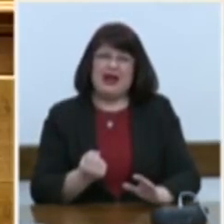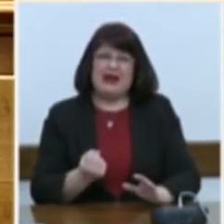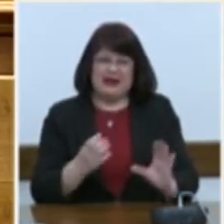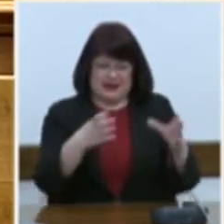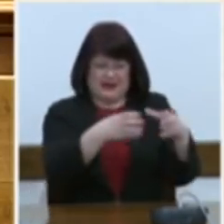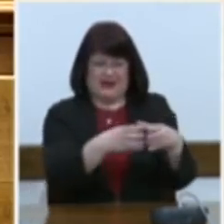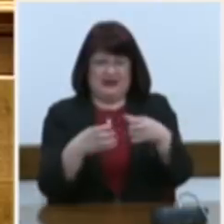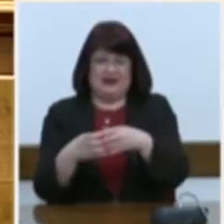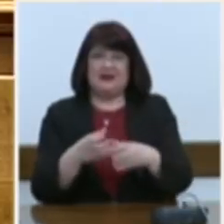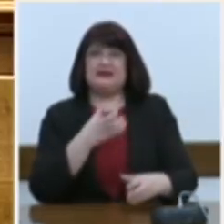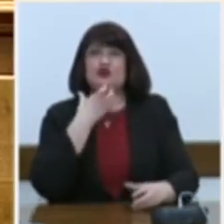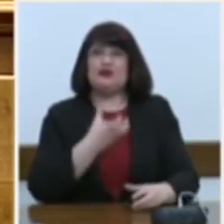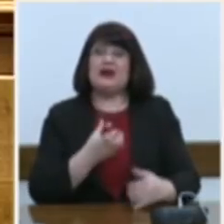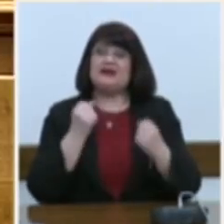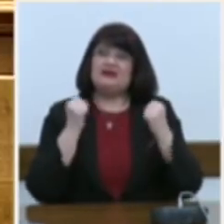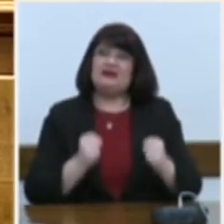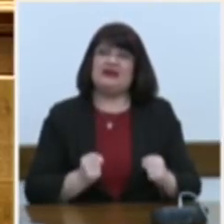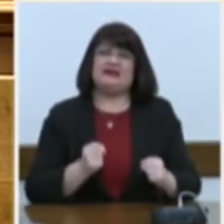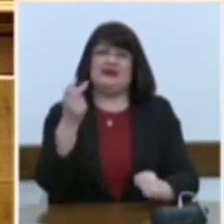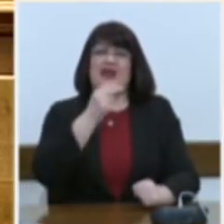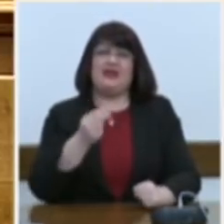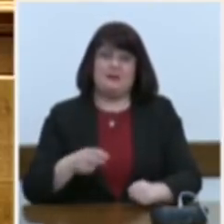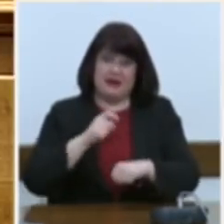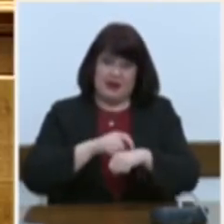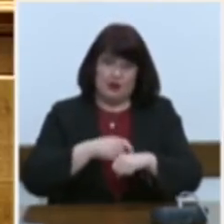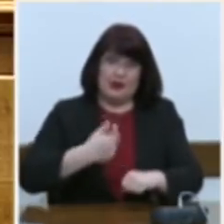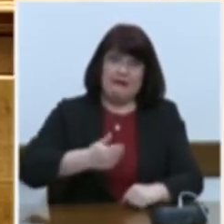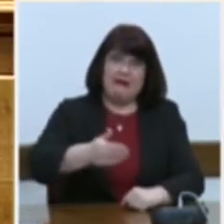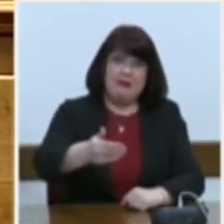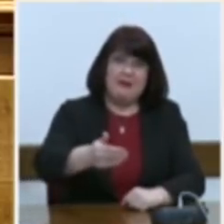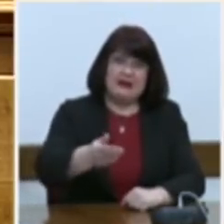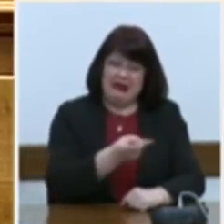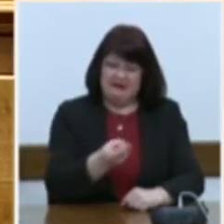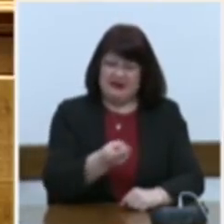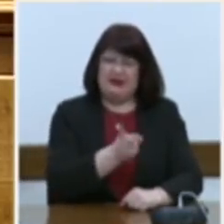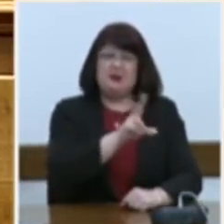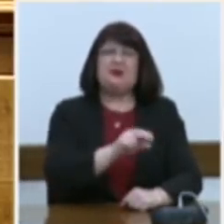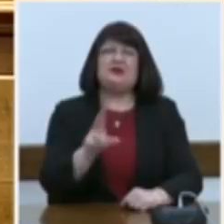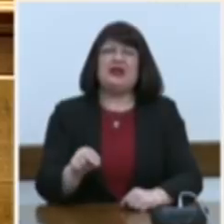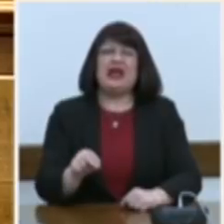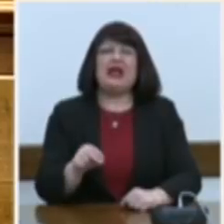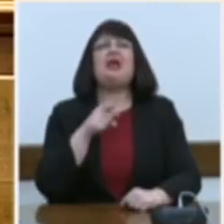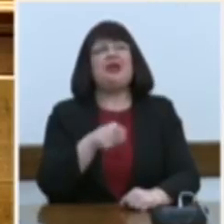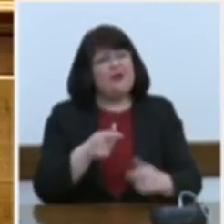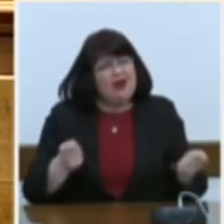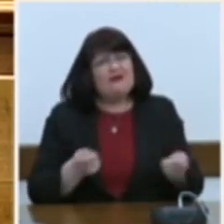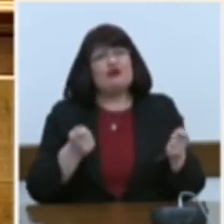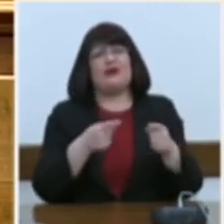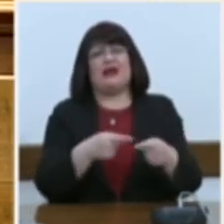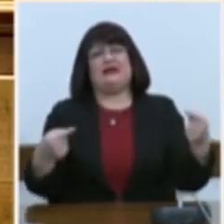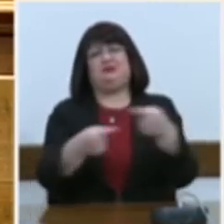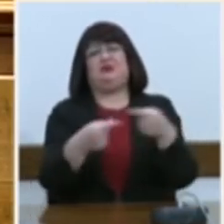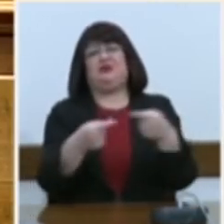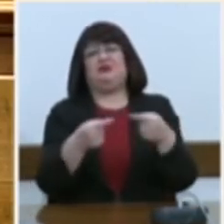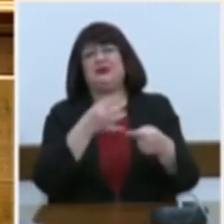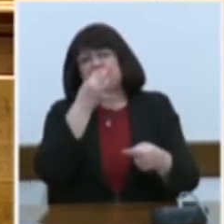σε κρίσιμα ζητήματα για το παρόν και το μέλλον του λαού, τόσο θα καταφεύγετε στην αντιπαράθεση του